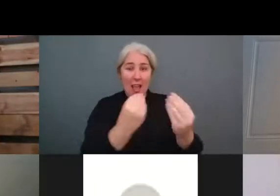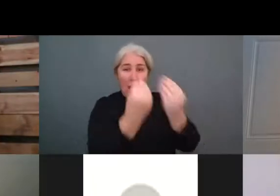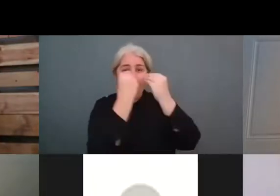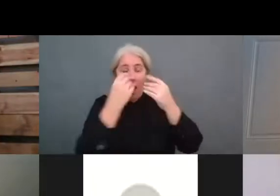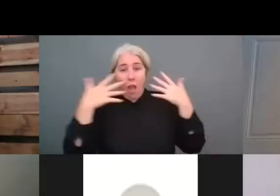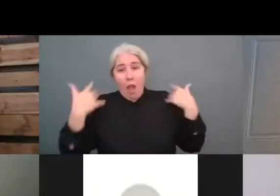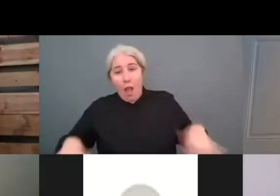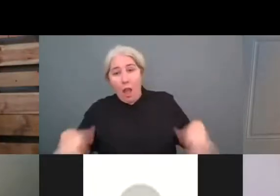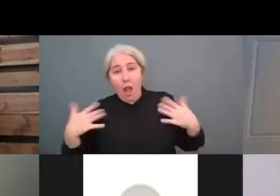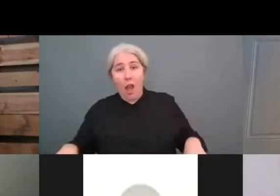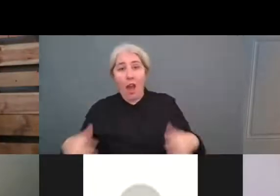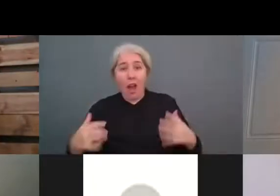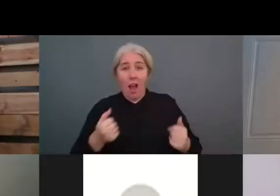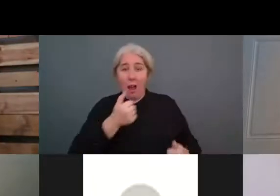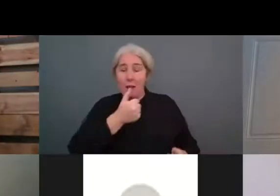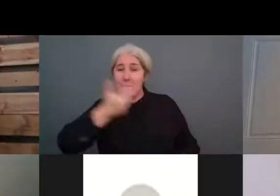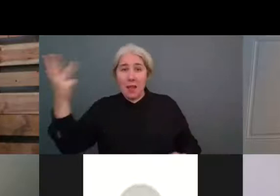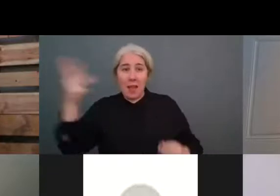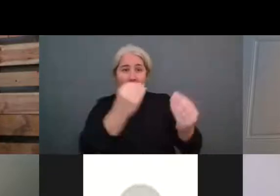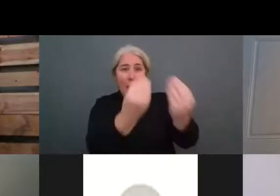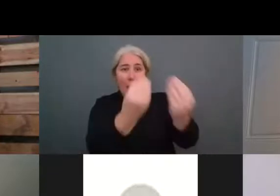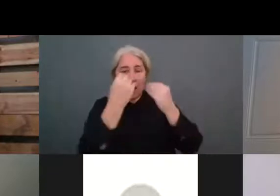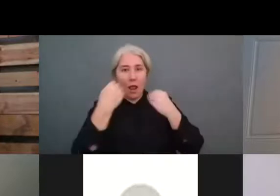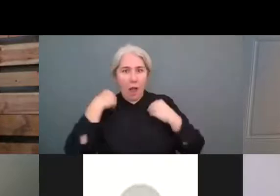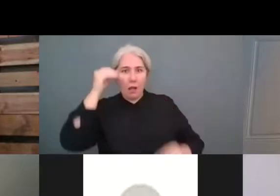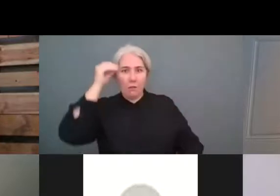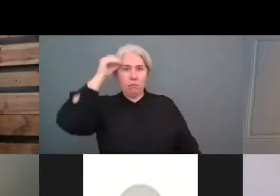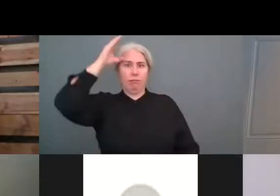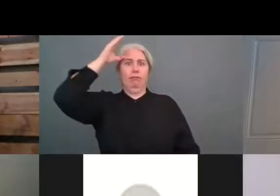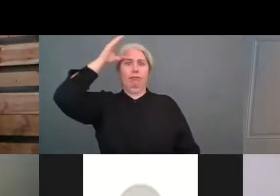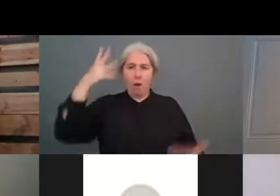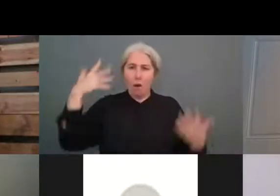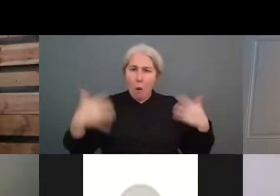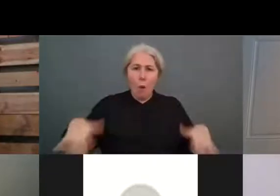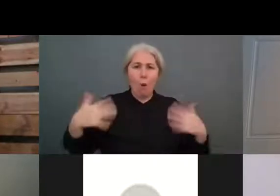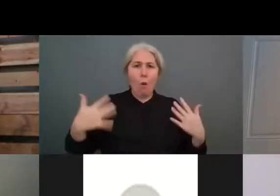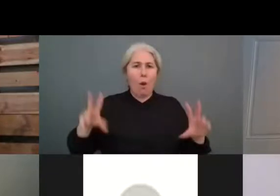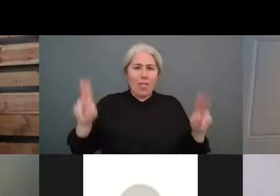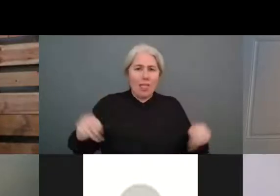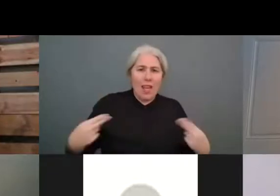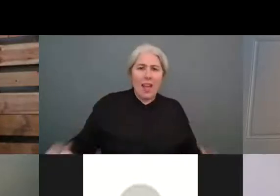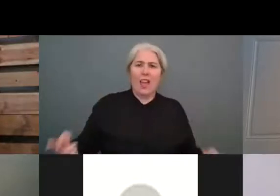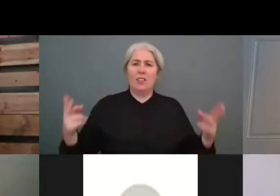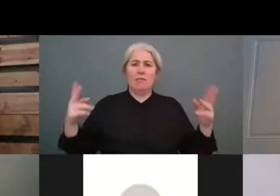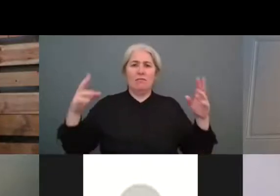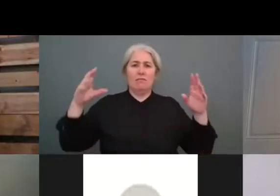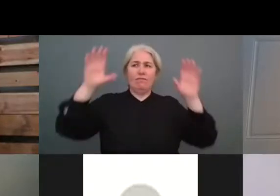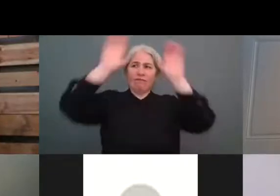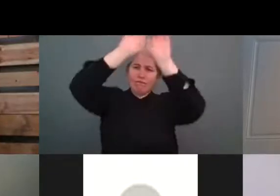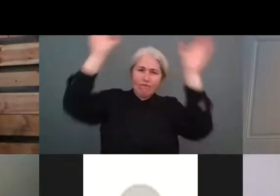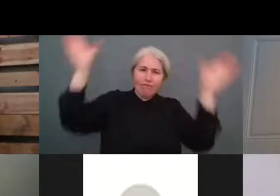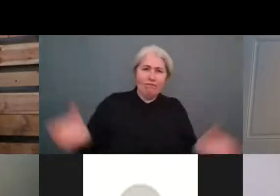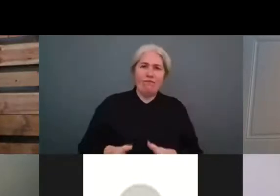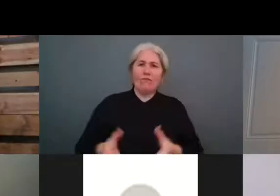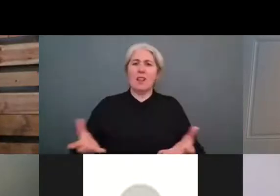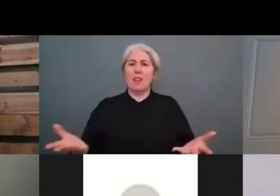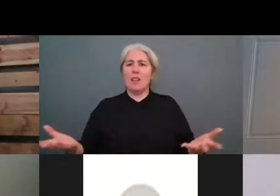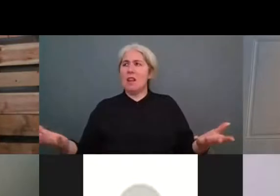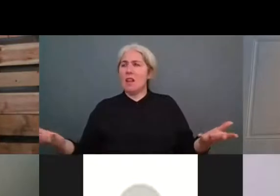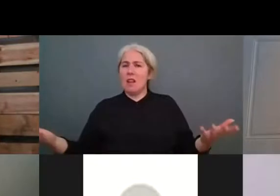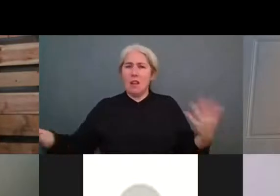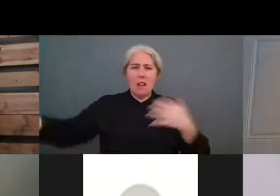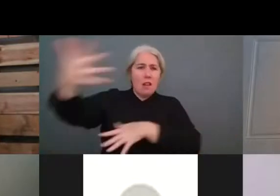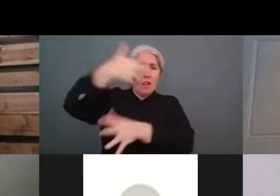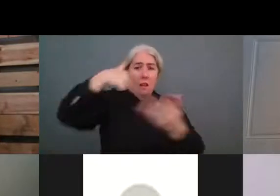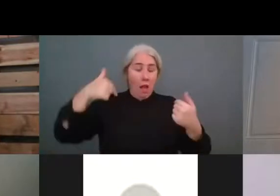qui étaient pour moi toute nouvelle et aujourd'hui grâce à lui grâce à ses connaissances et bah je me sens un petit peu moins bête sur ce côté là